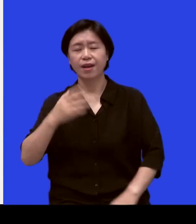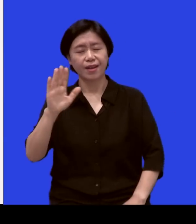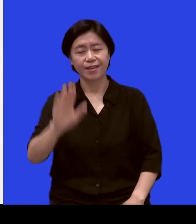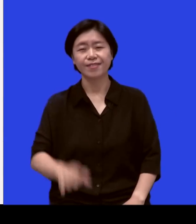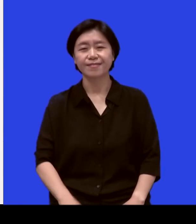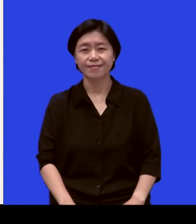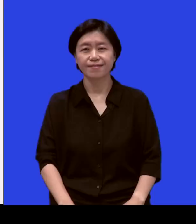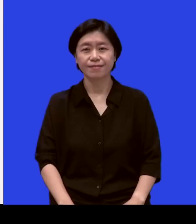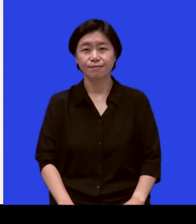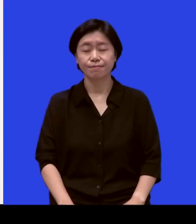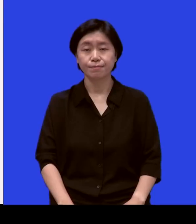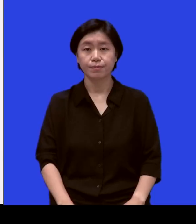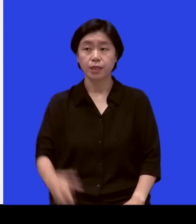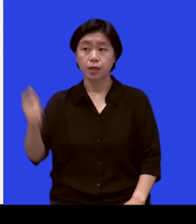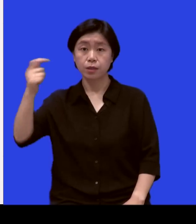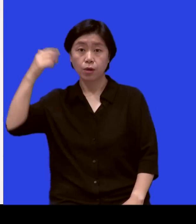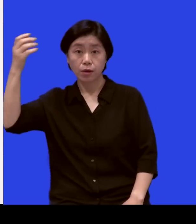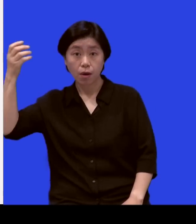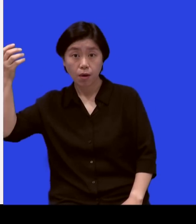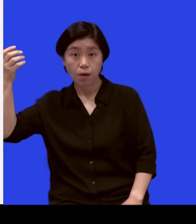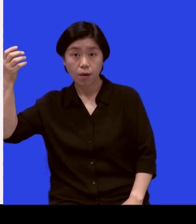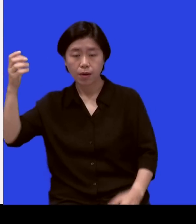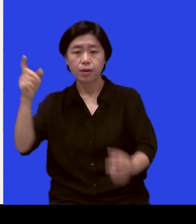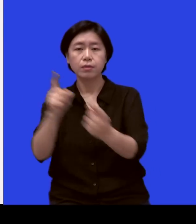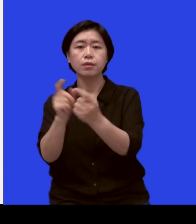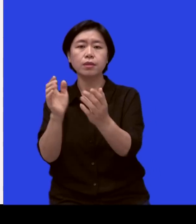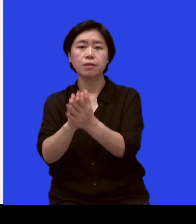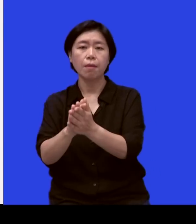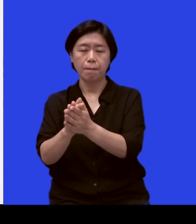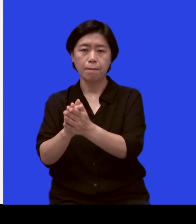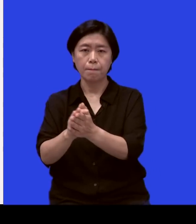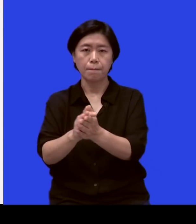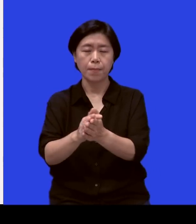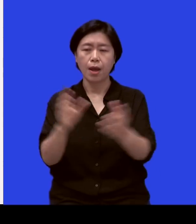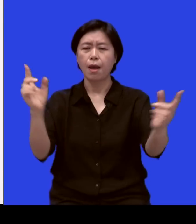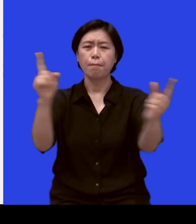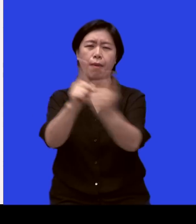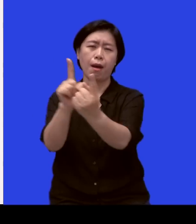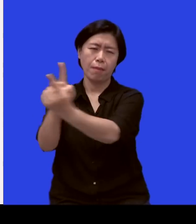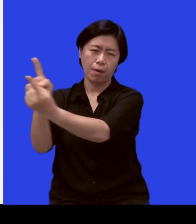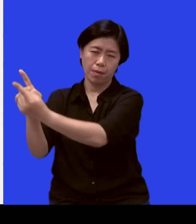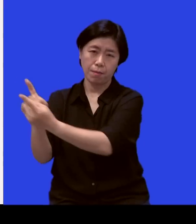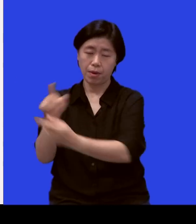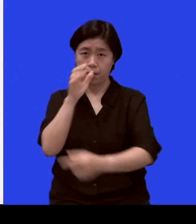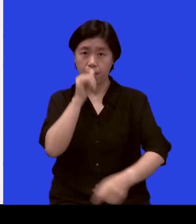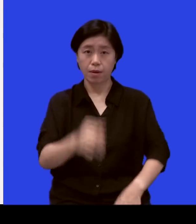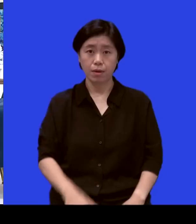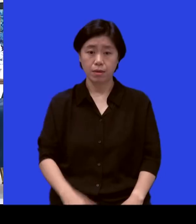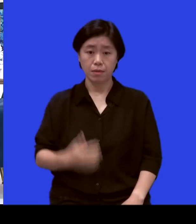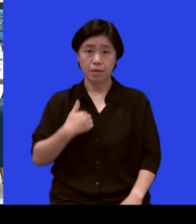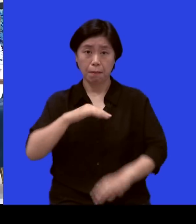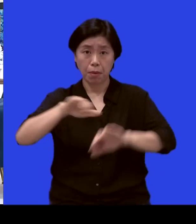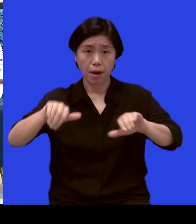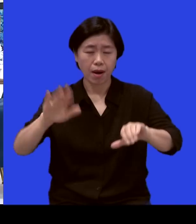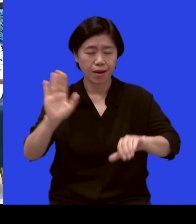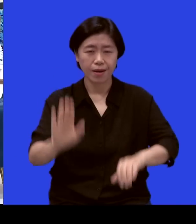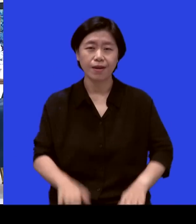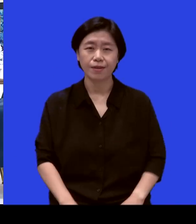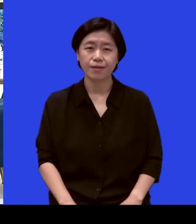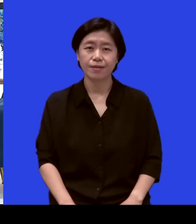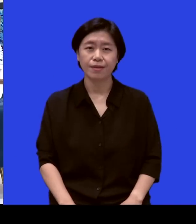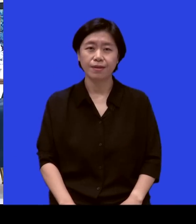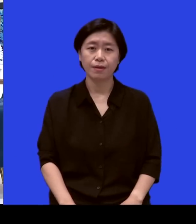통해서 성령께서 직접 역사하시고 또 인격적으로 직접 교우들이 만나는 거예요. 이분들이